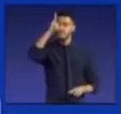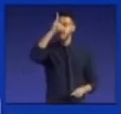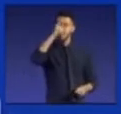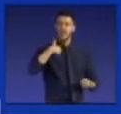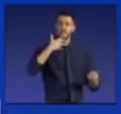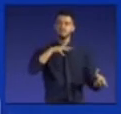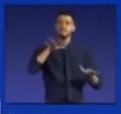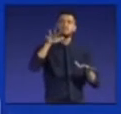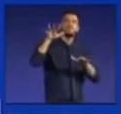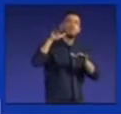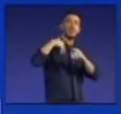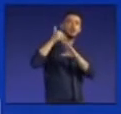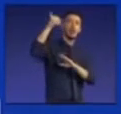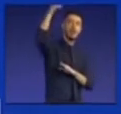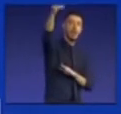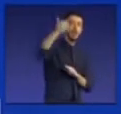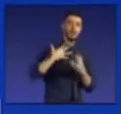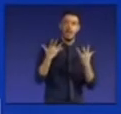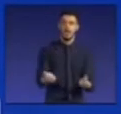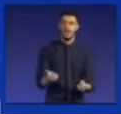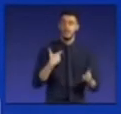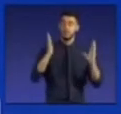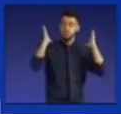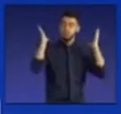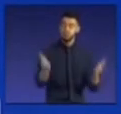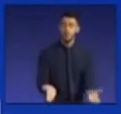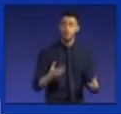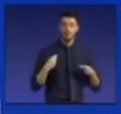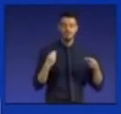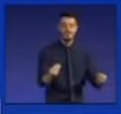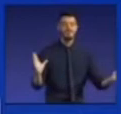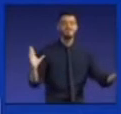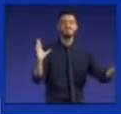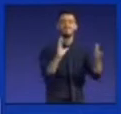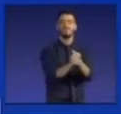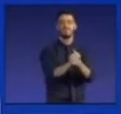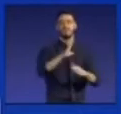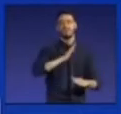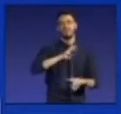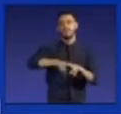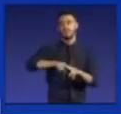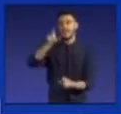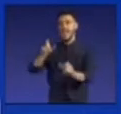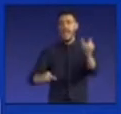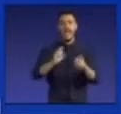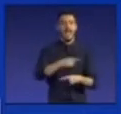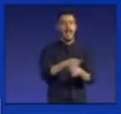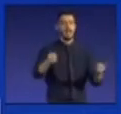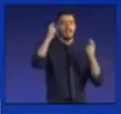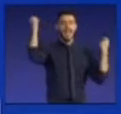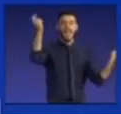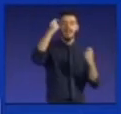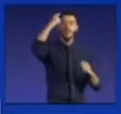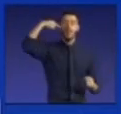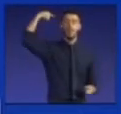πολιτική κατάσταση με μια κυβέρνηση που βλάπτει συνειδητά και οργανωμένα τα καλώς εννοούμενα εθνικά μας